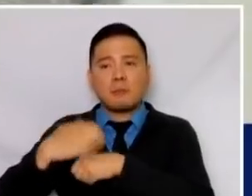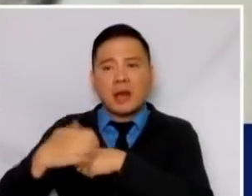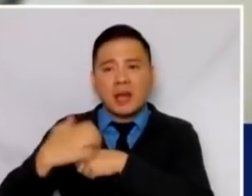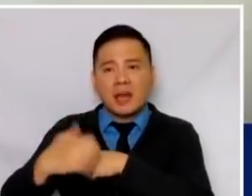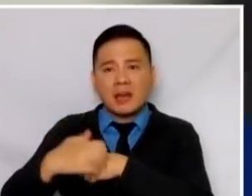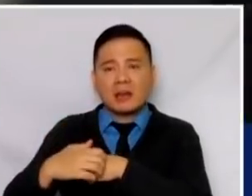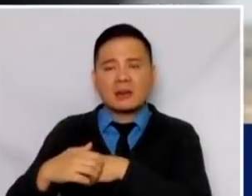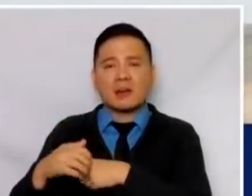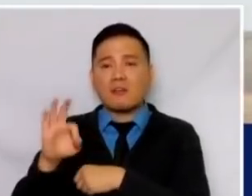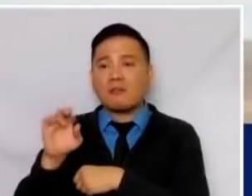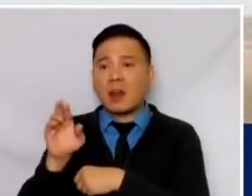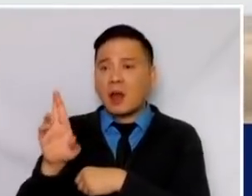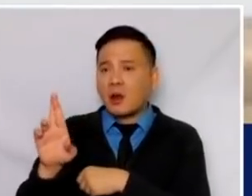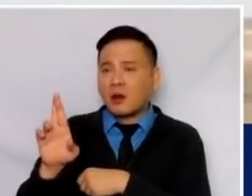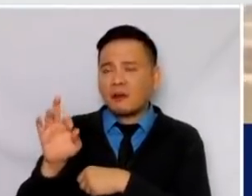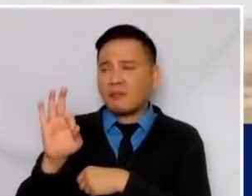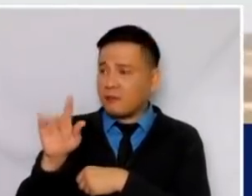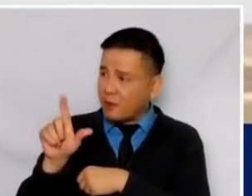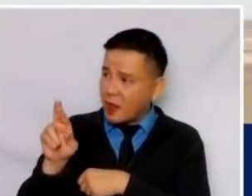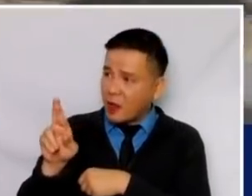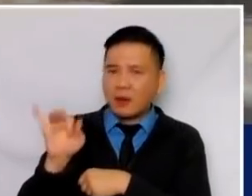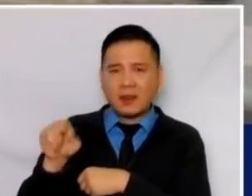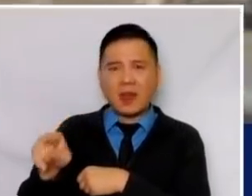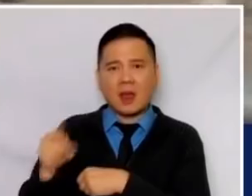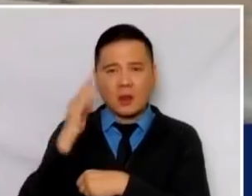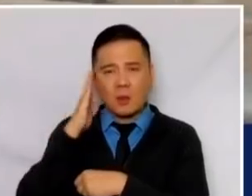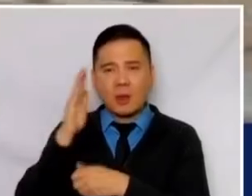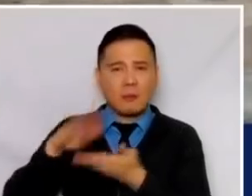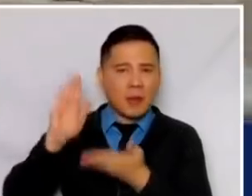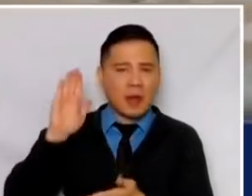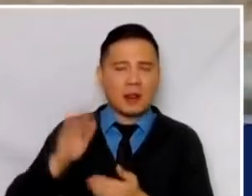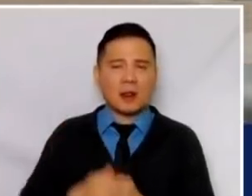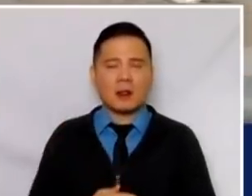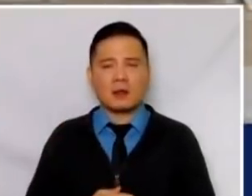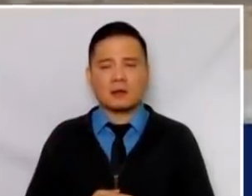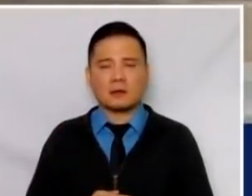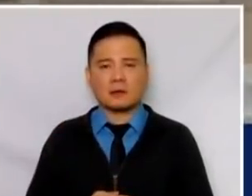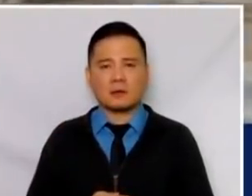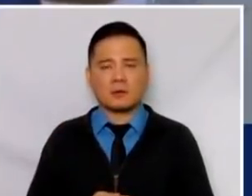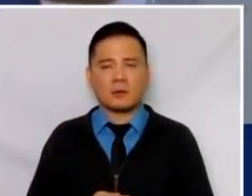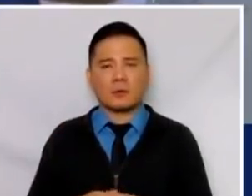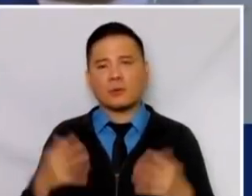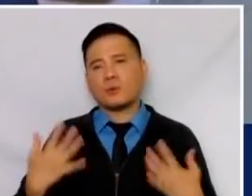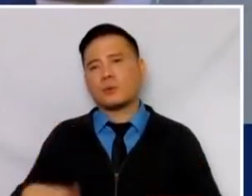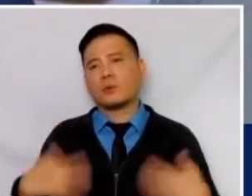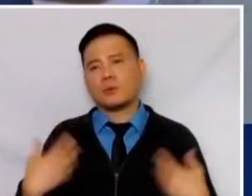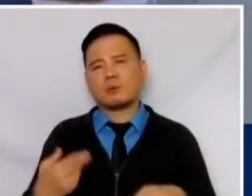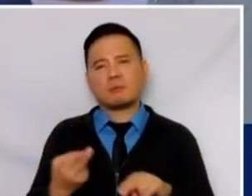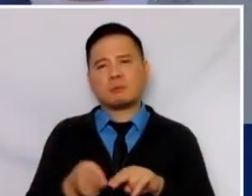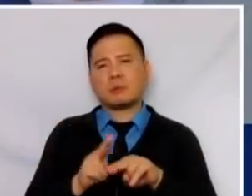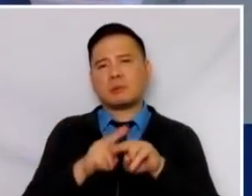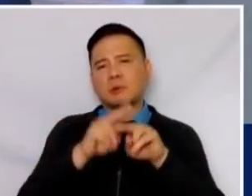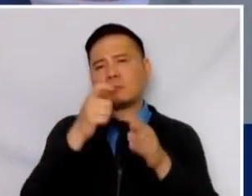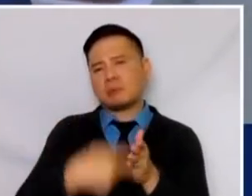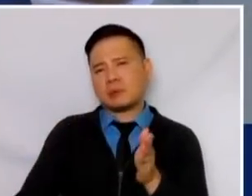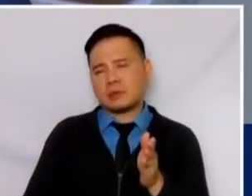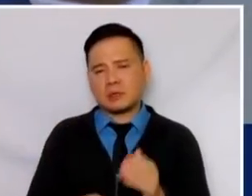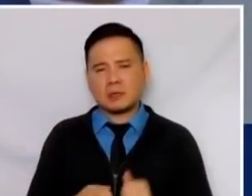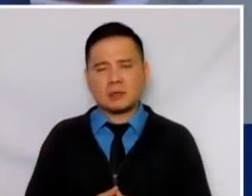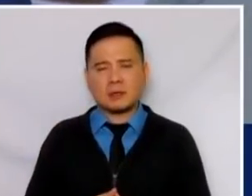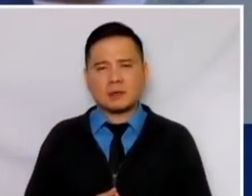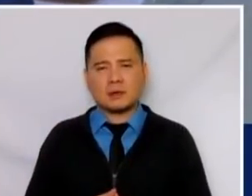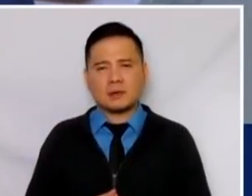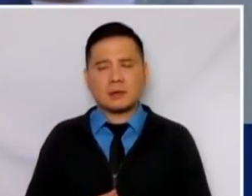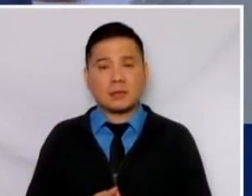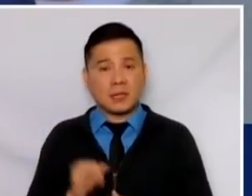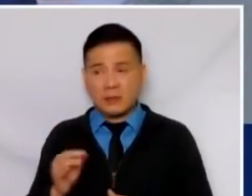ay ang Ukraine. So expect na ang harina tataas din. Pagtaas ang harina, kawawa